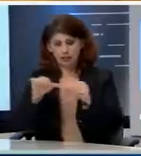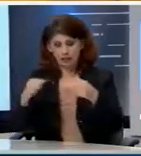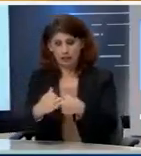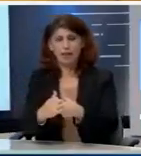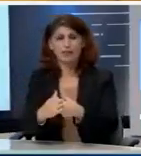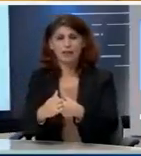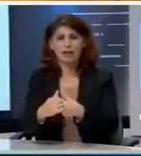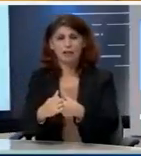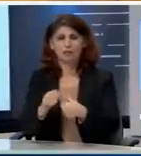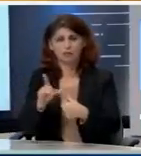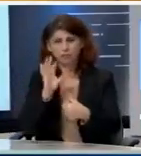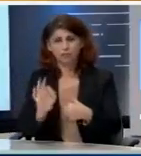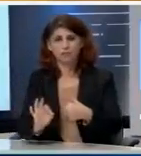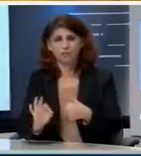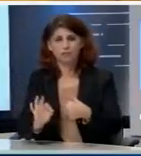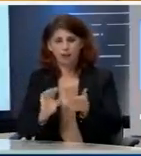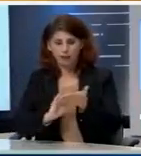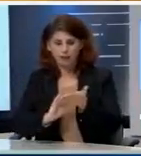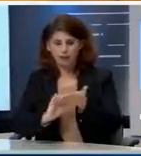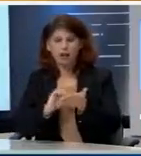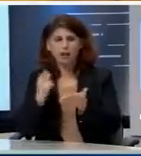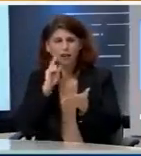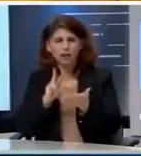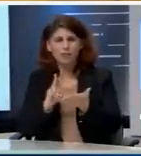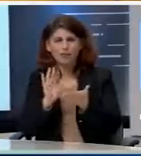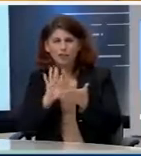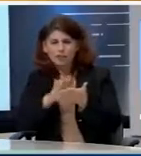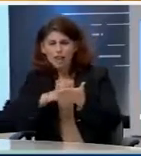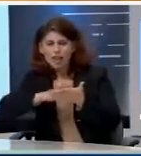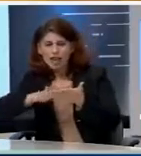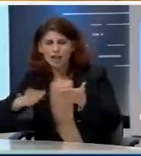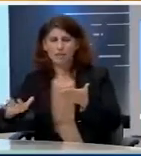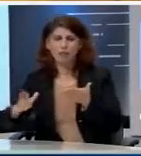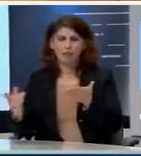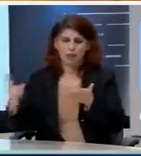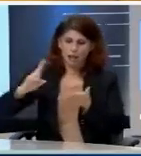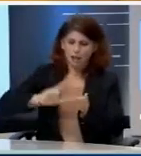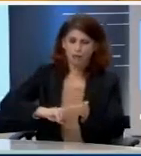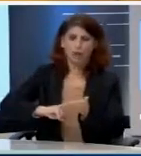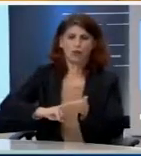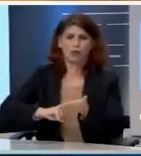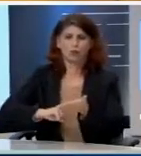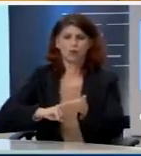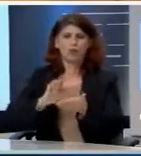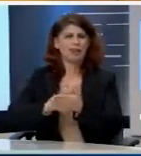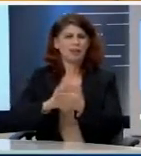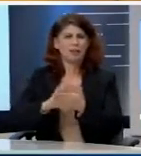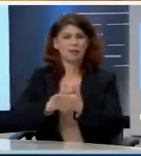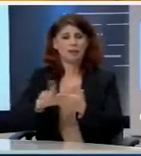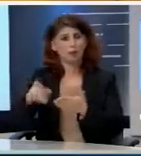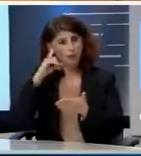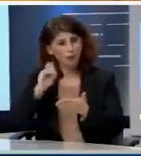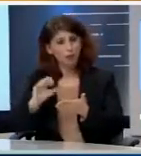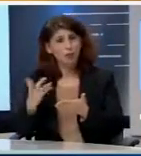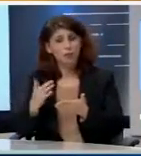τα κουπόνια στα κουτιά δηλαδή, τα κάναμε υδατογραφημένα, και τον μοναδιαίο αριθμό αυτοκόλλητο για να μην σβήνεται. Έτσι μπορούσαμε να